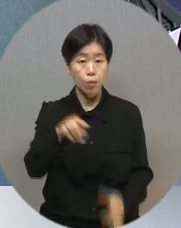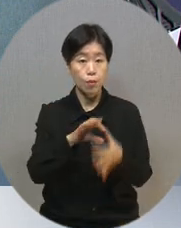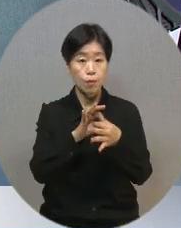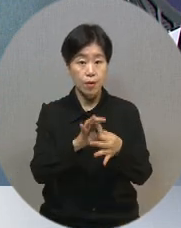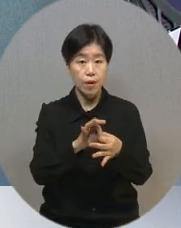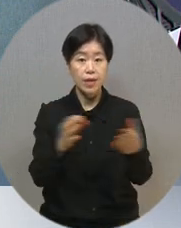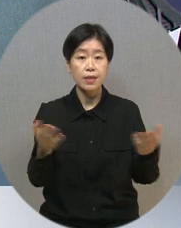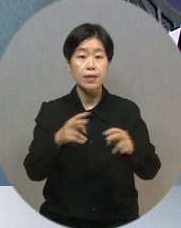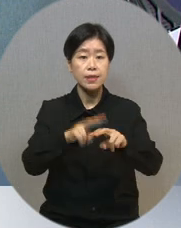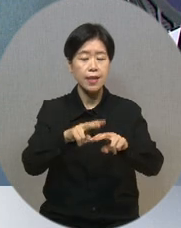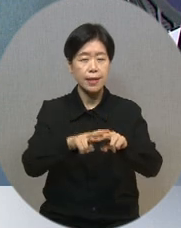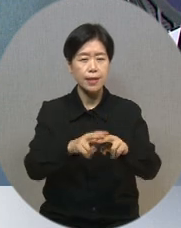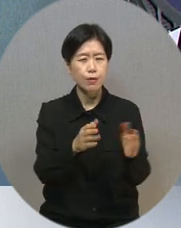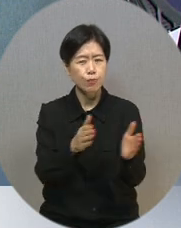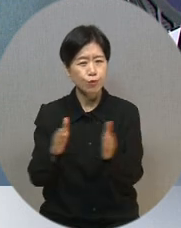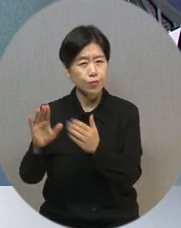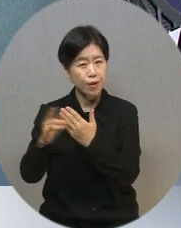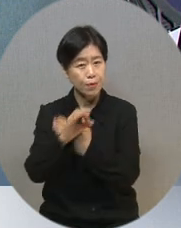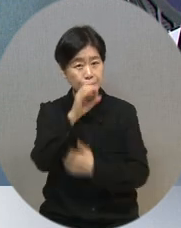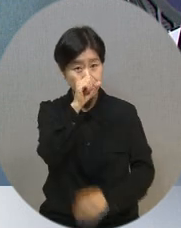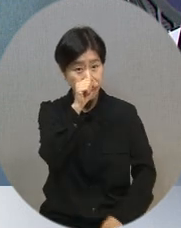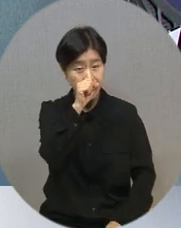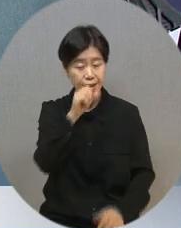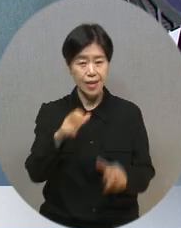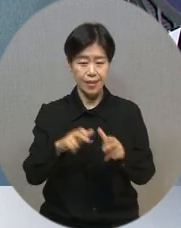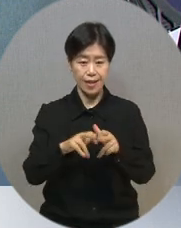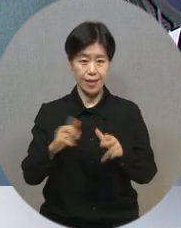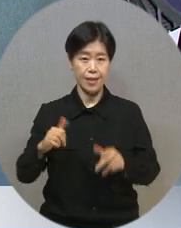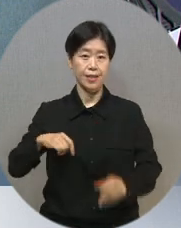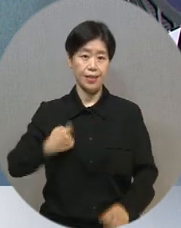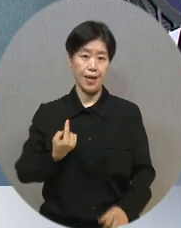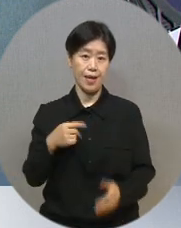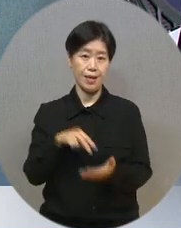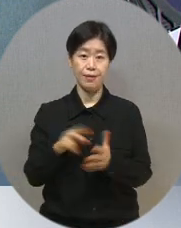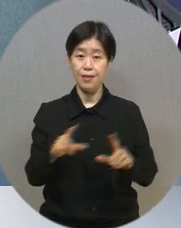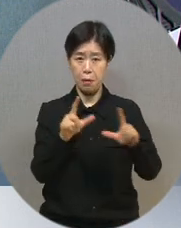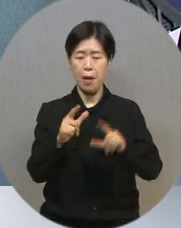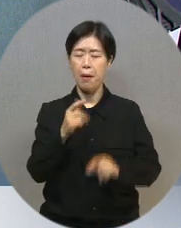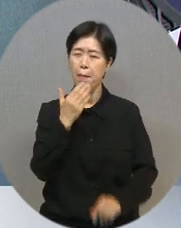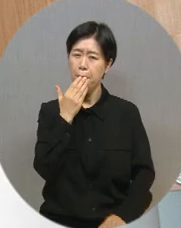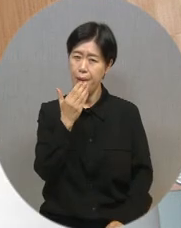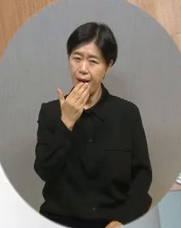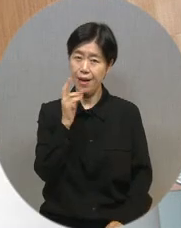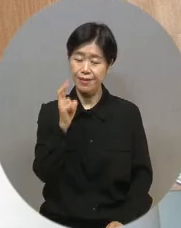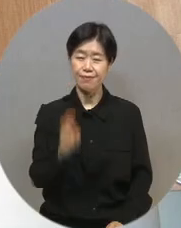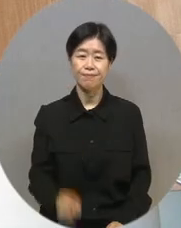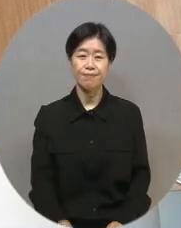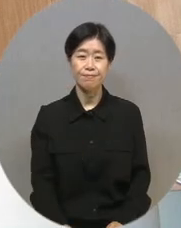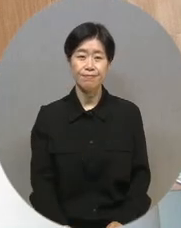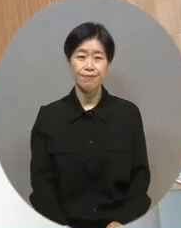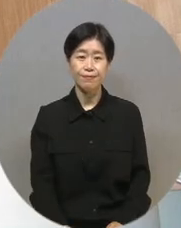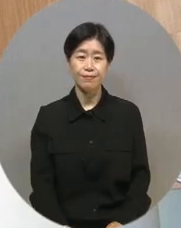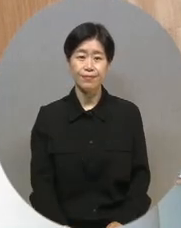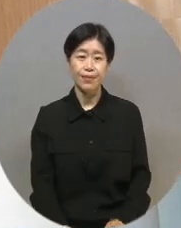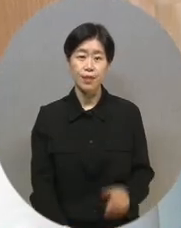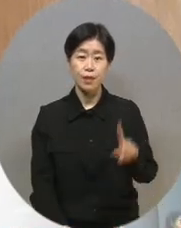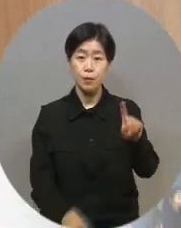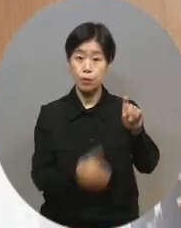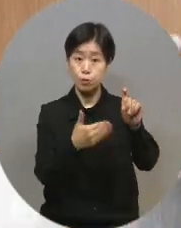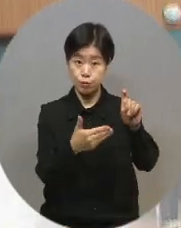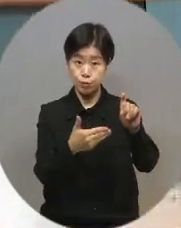관련된 일자리가 마련되며 장애인의 자립에도 영향을 미칠 것으로 보입니다. 지난 9일